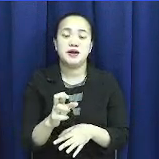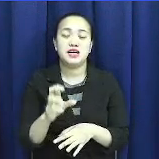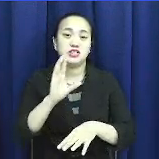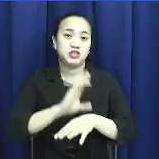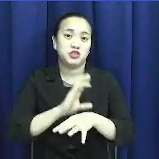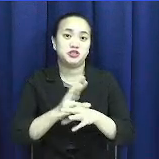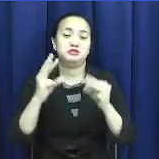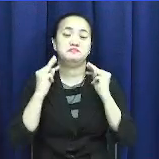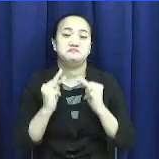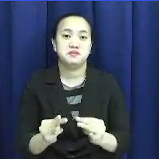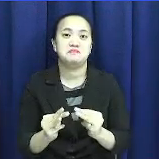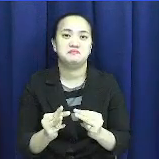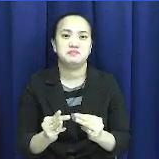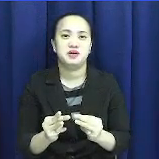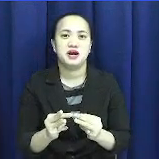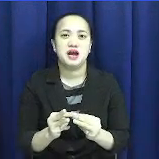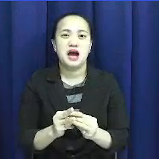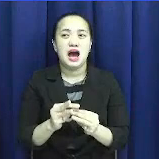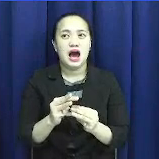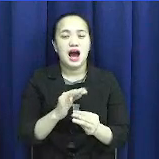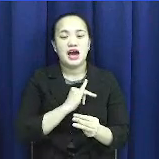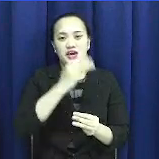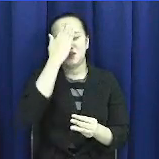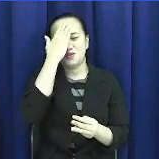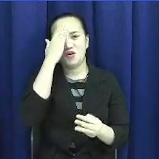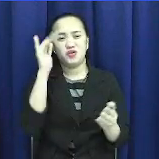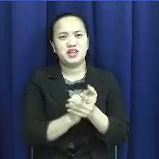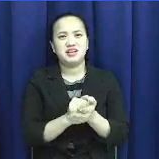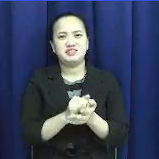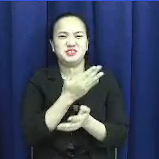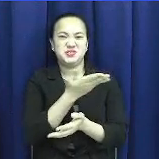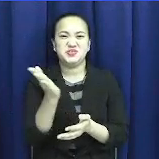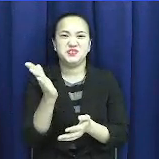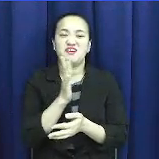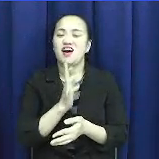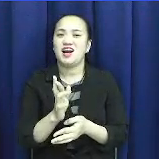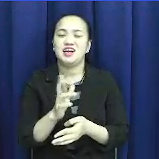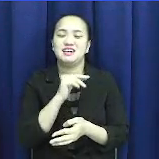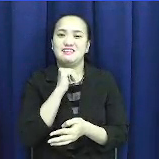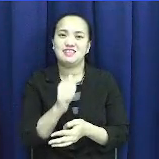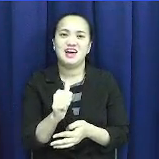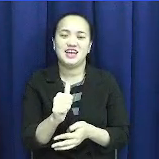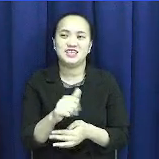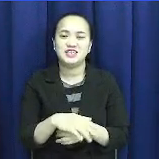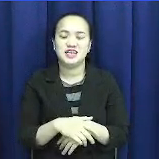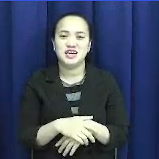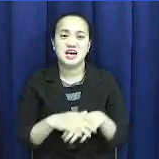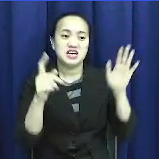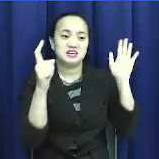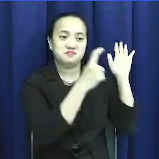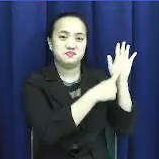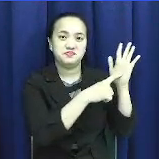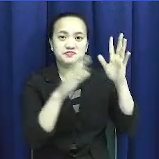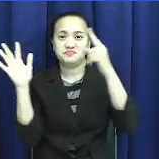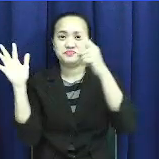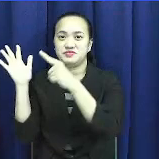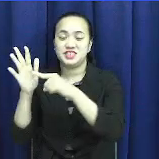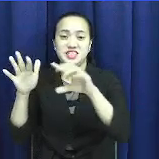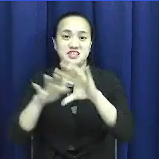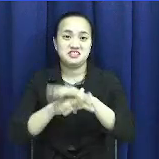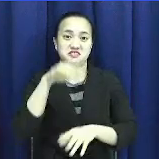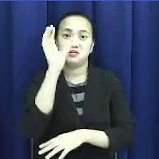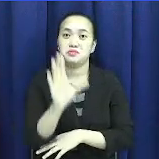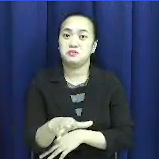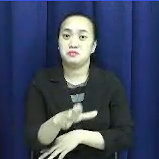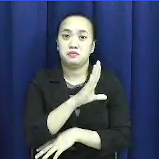aksidenteng napako kasi napako yung kanyang daliri habang nag-aayos ng bahay. Pero sana naman ay walang nagpapako sa inyo sa krus.